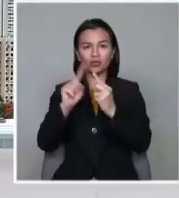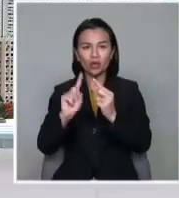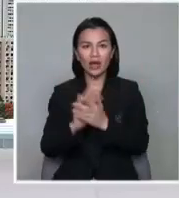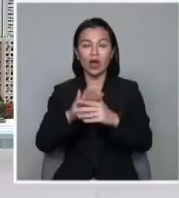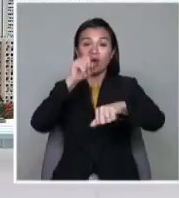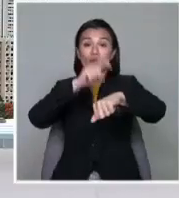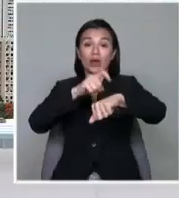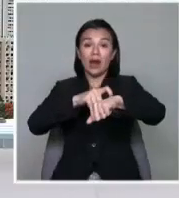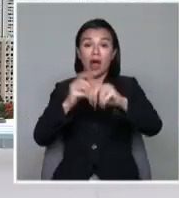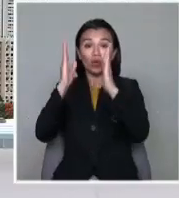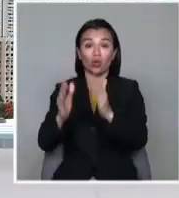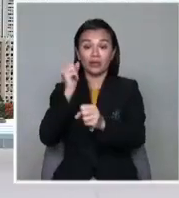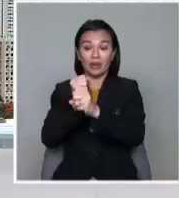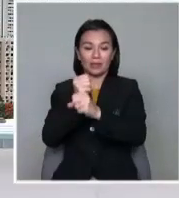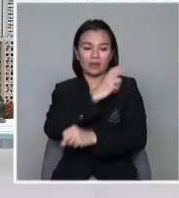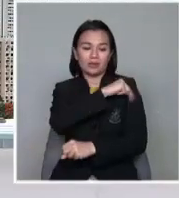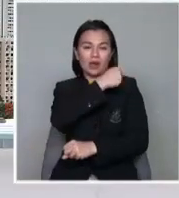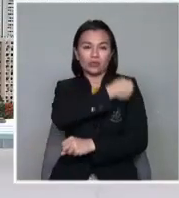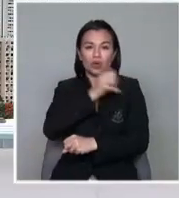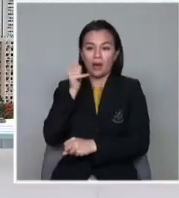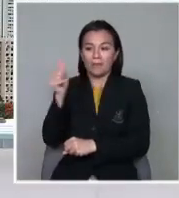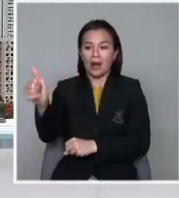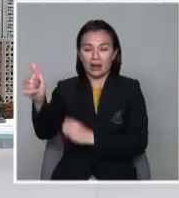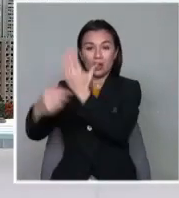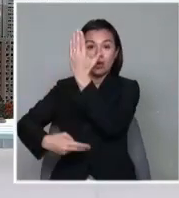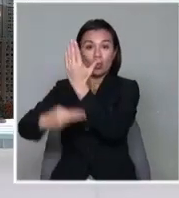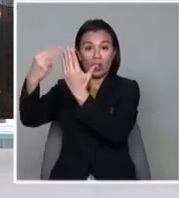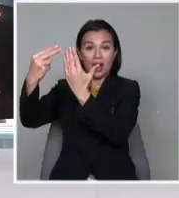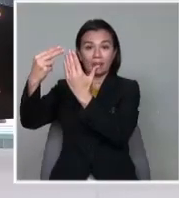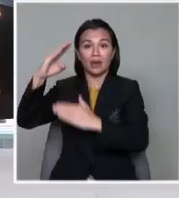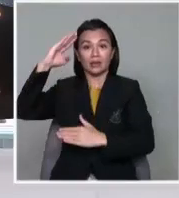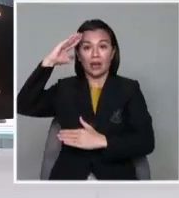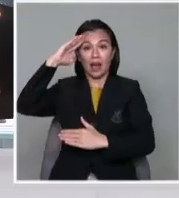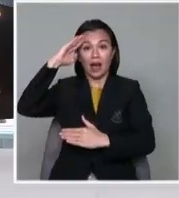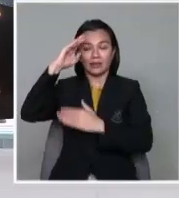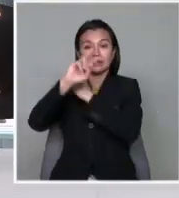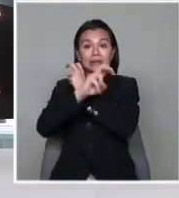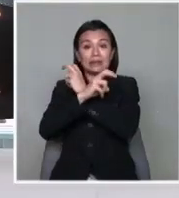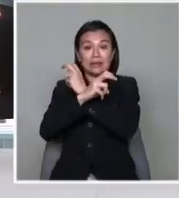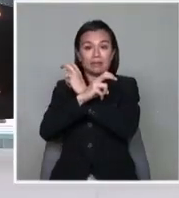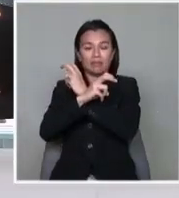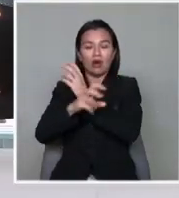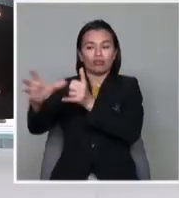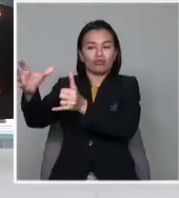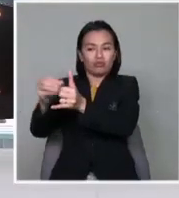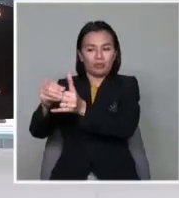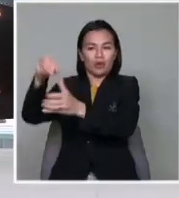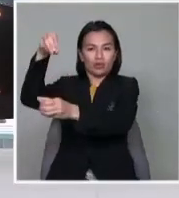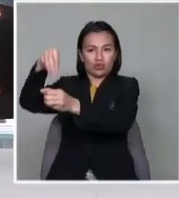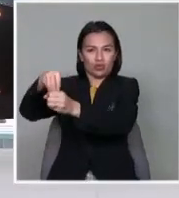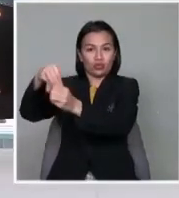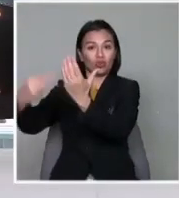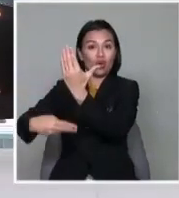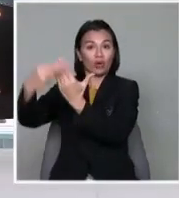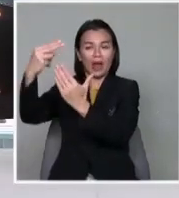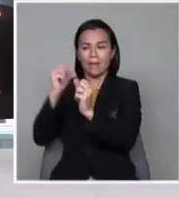ช่วงเวลาที่เจ้าหน้าที่สาธารณสุขของไทยเนี่ยเข้าไปที่โรงแรมที่ทหารอียิปต์ที่เขาติดเชื้อโควิด -19 เนี่ยอยู่ที่นั่น ค่ะพยายามที่จะเ